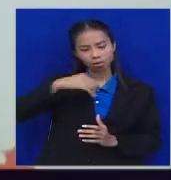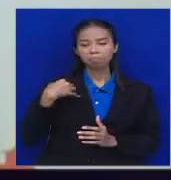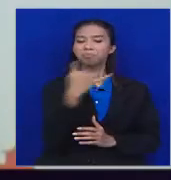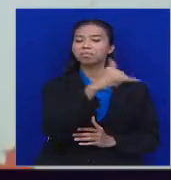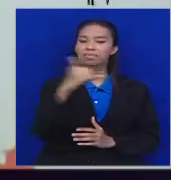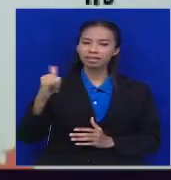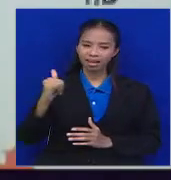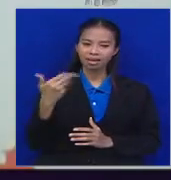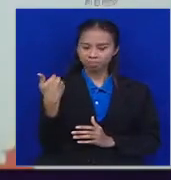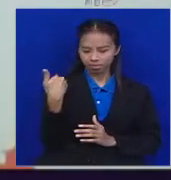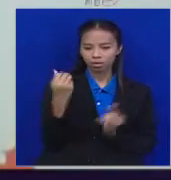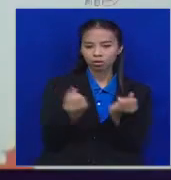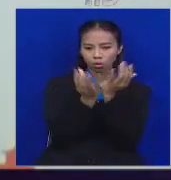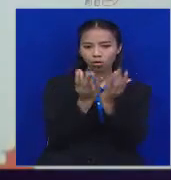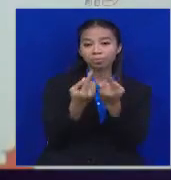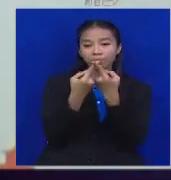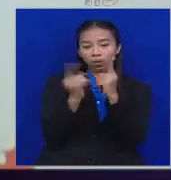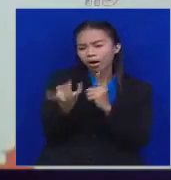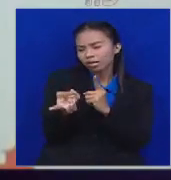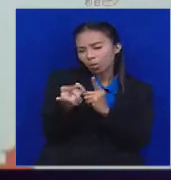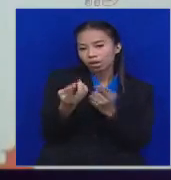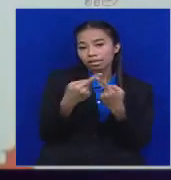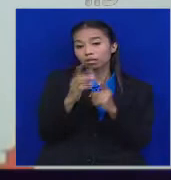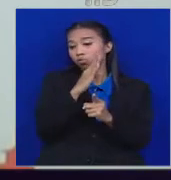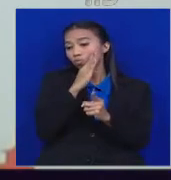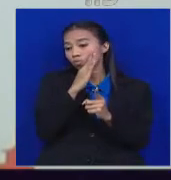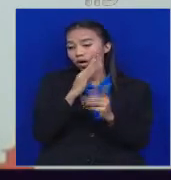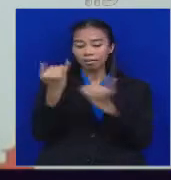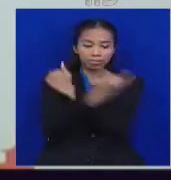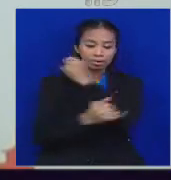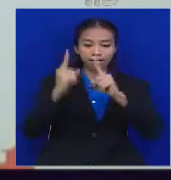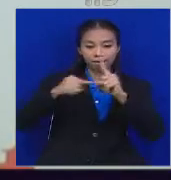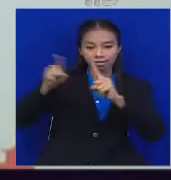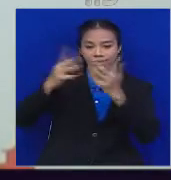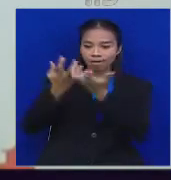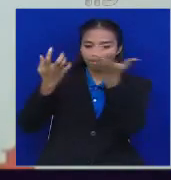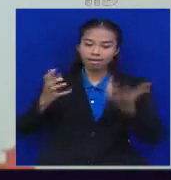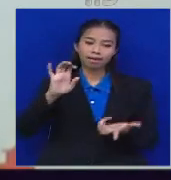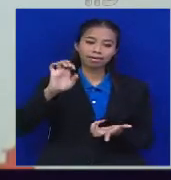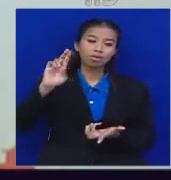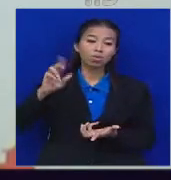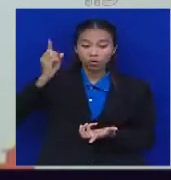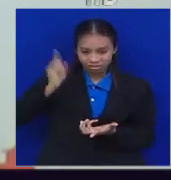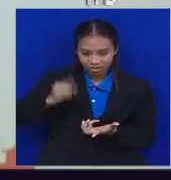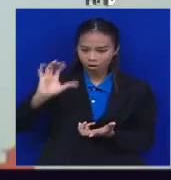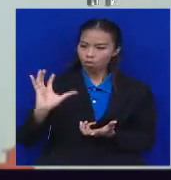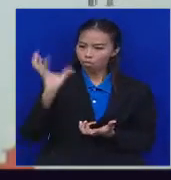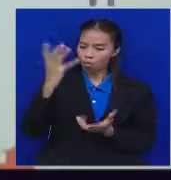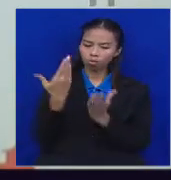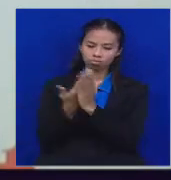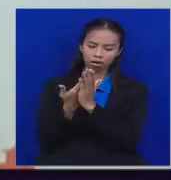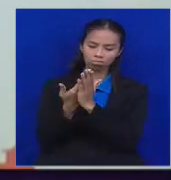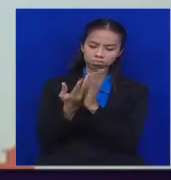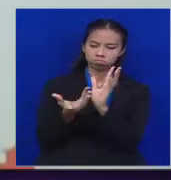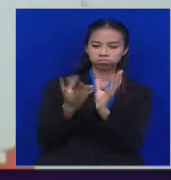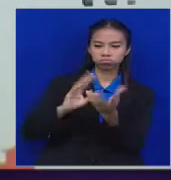จะผันผวนในช่วงสั้นๆแต่หากผลออกมาแล้วอังกฤษออกจาก EU จริงก็จะทำให้ตลาดการเงินของโลกผันผวนมากขึ้นและจะ